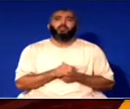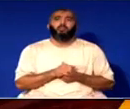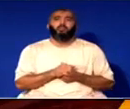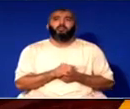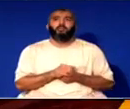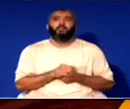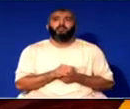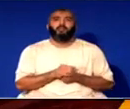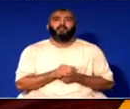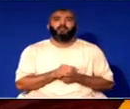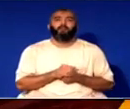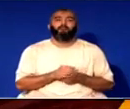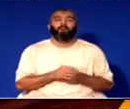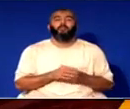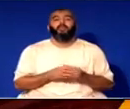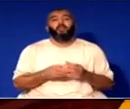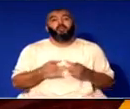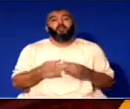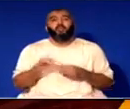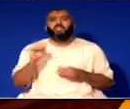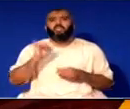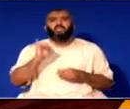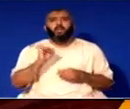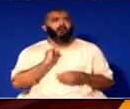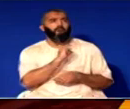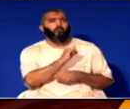ولا نتوضا كيفاش ندير؟ من قال لك؟